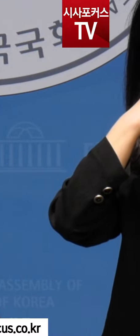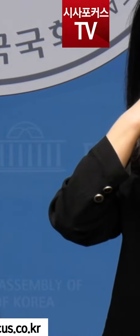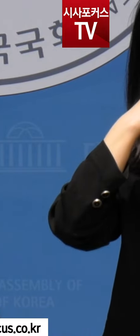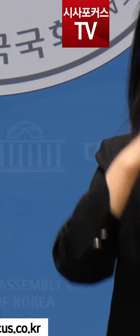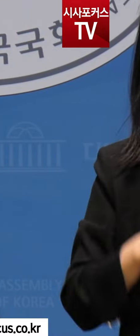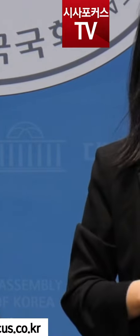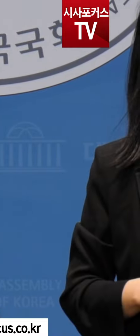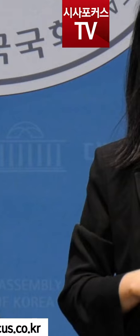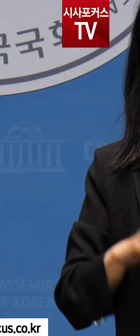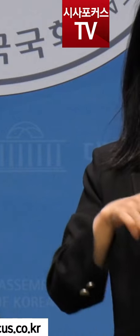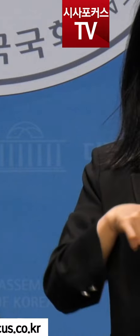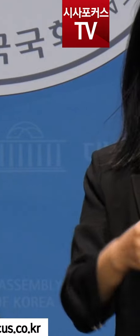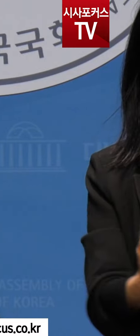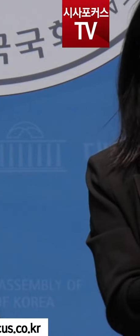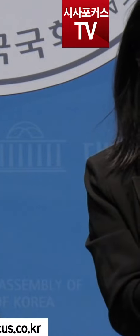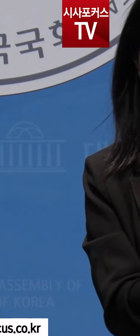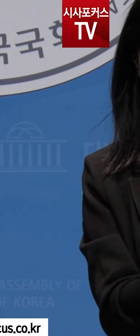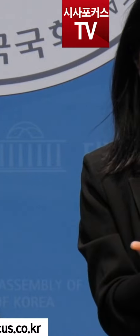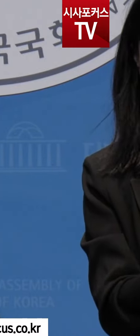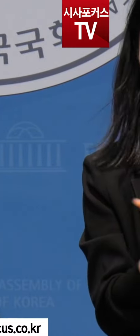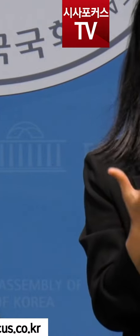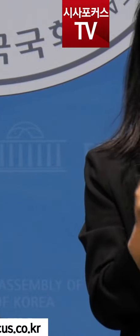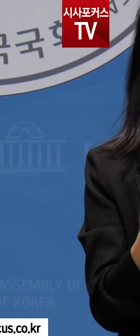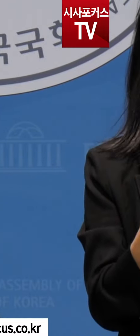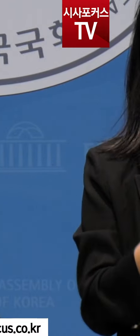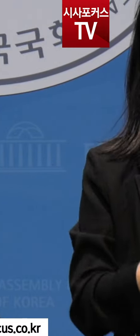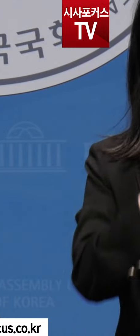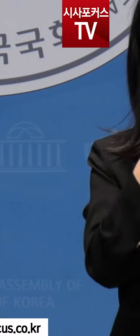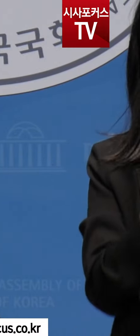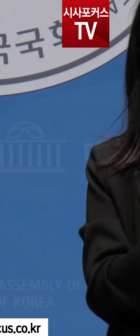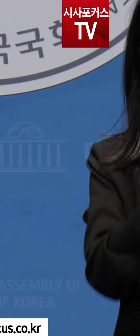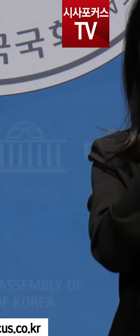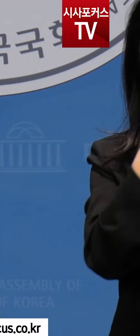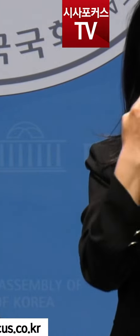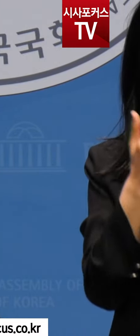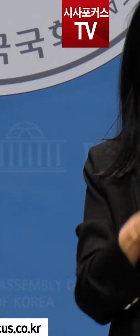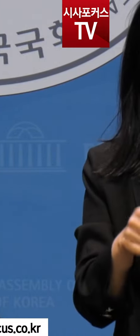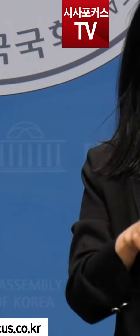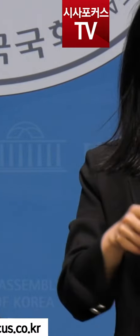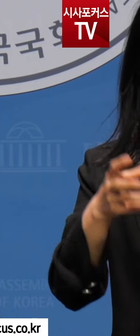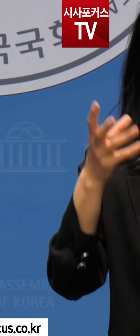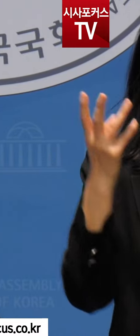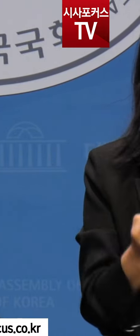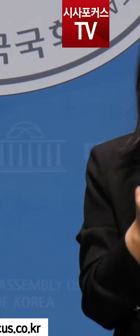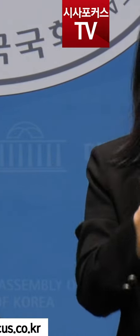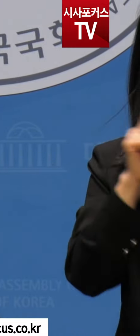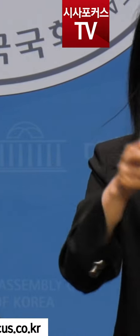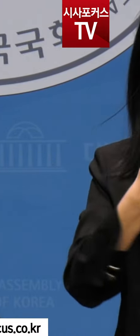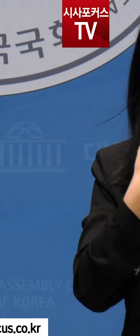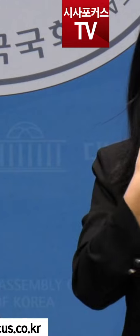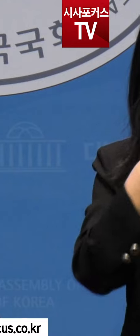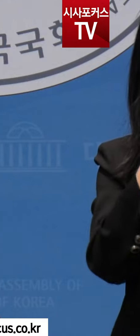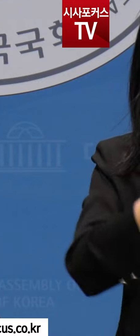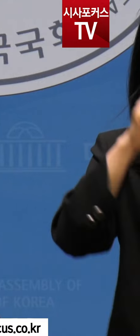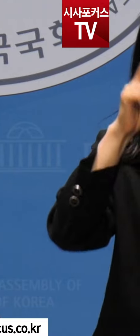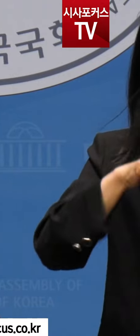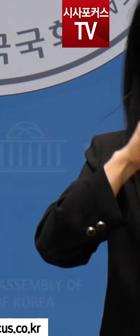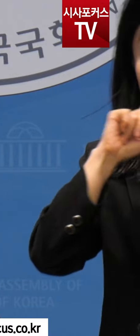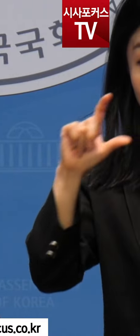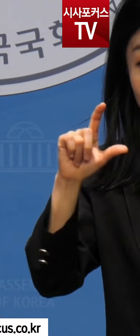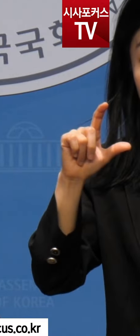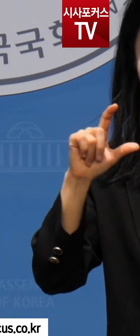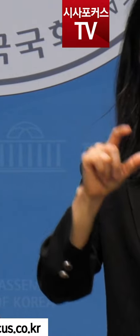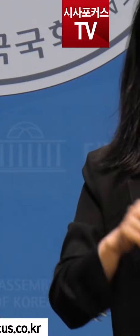저열한 정치적 술수에 불과합니다. 범죄의 증거가 명백한데도 기소조차 않고 무혐의 처분을